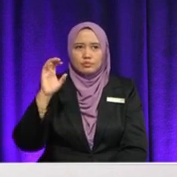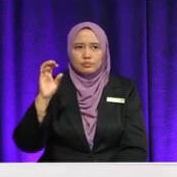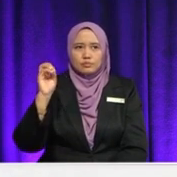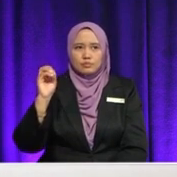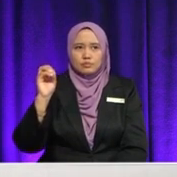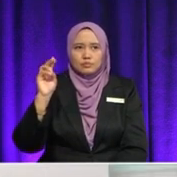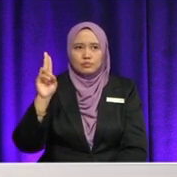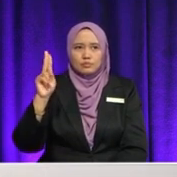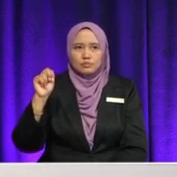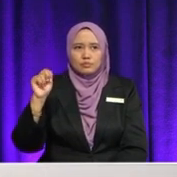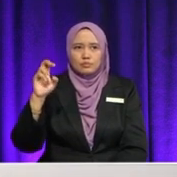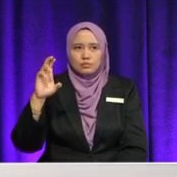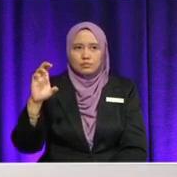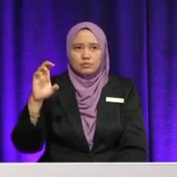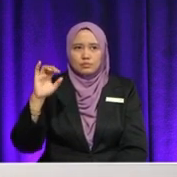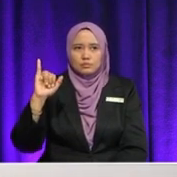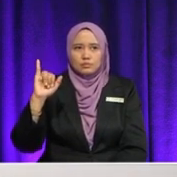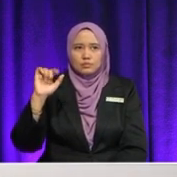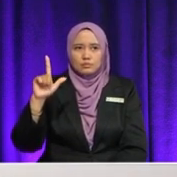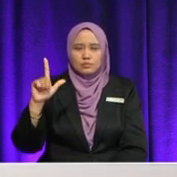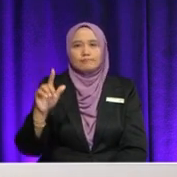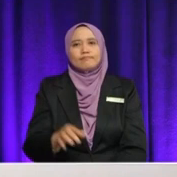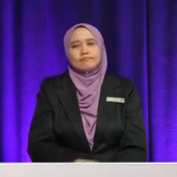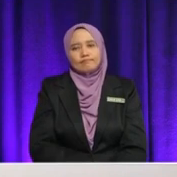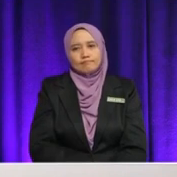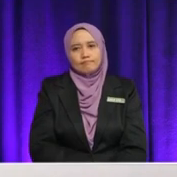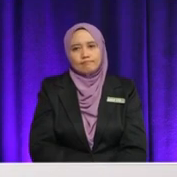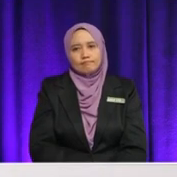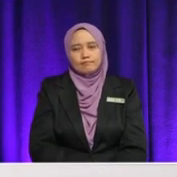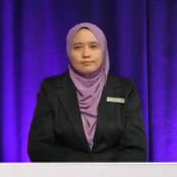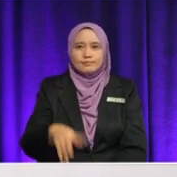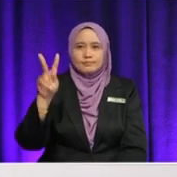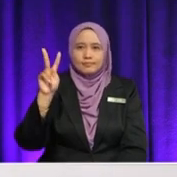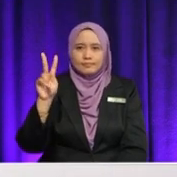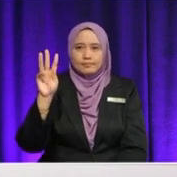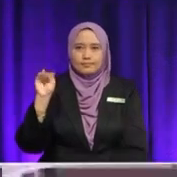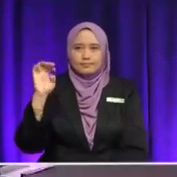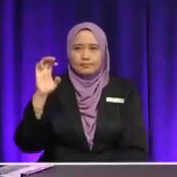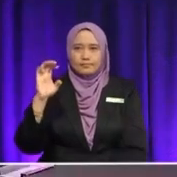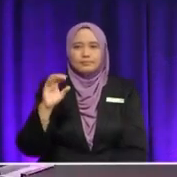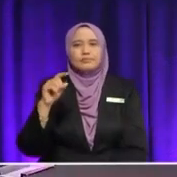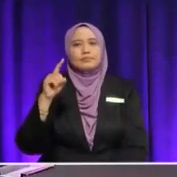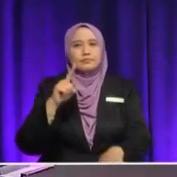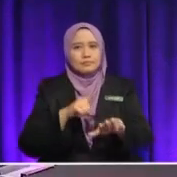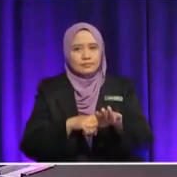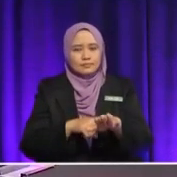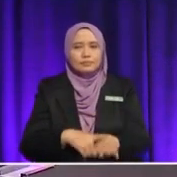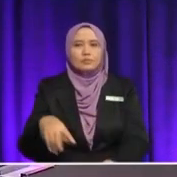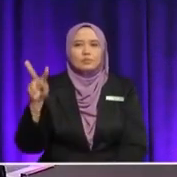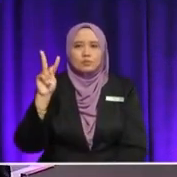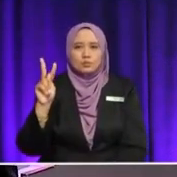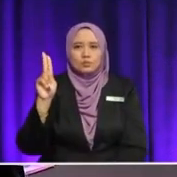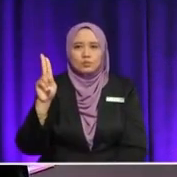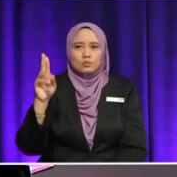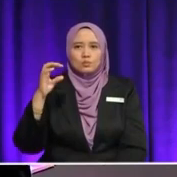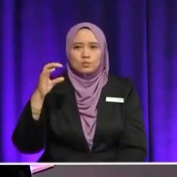KFC Oke mau ajak Fani kawasan kucing manis Ipul kaset masih di kucing saja yaitu yang pertama pada